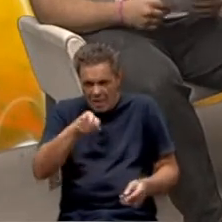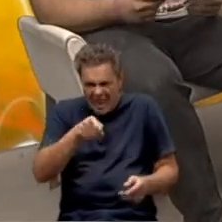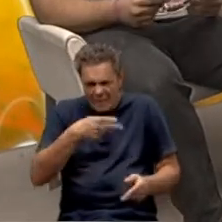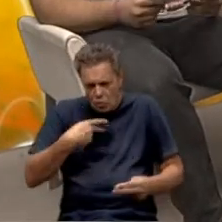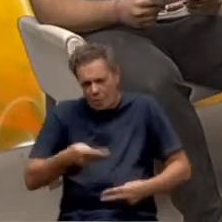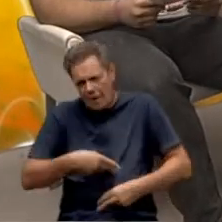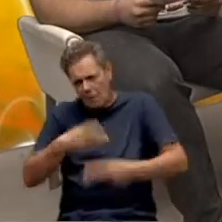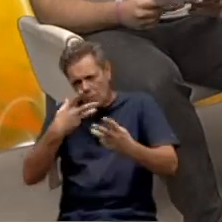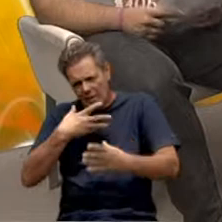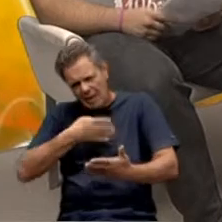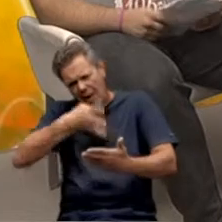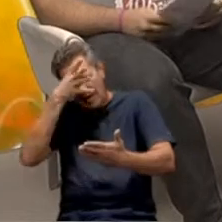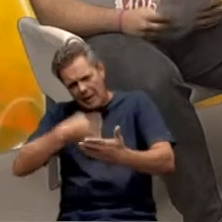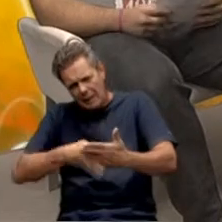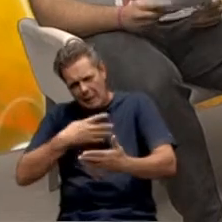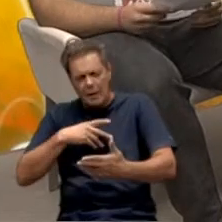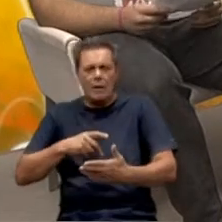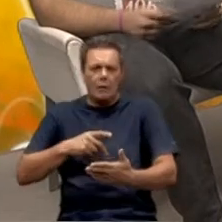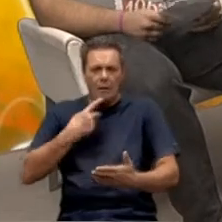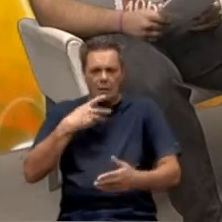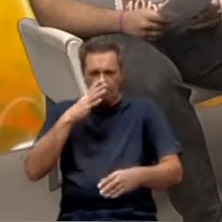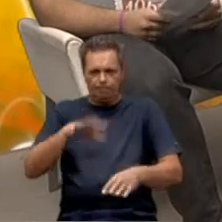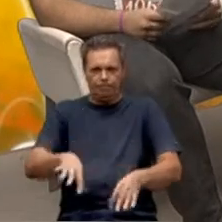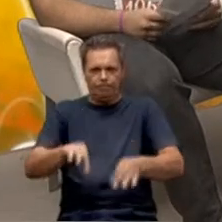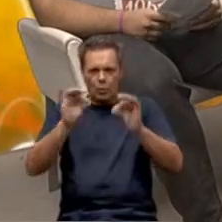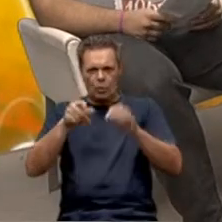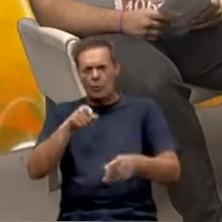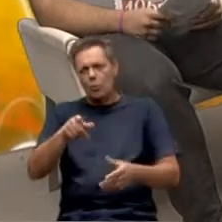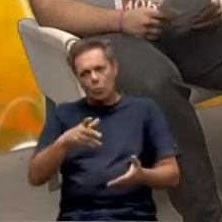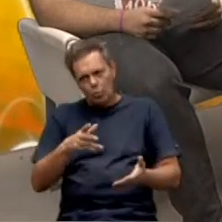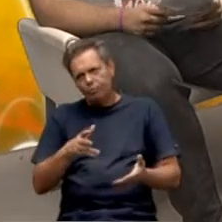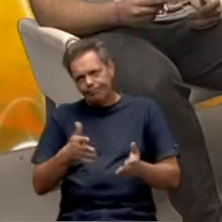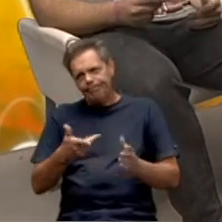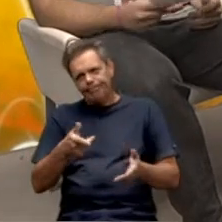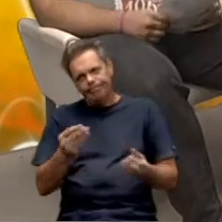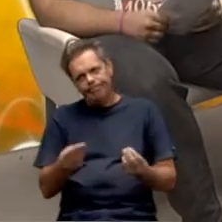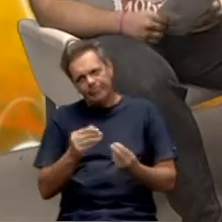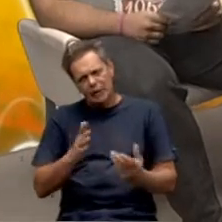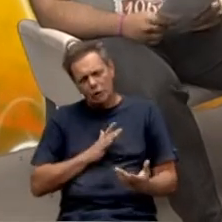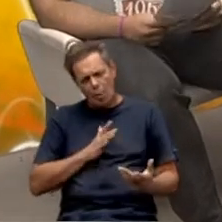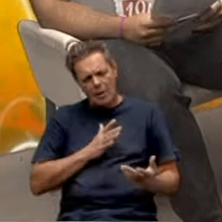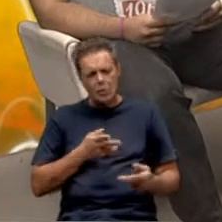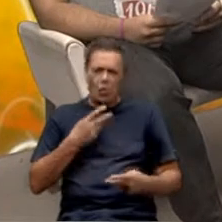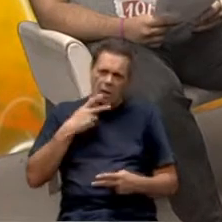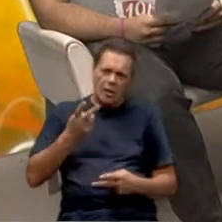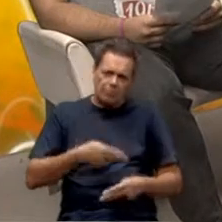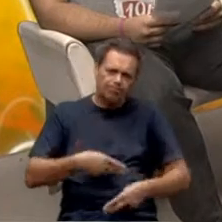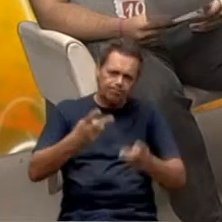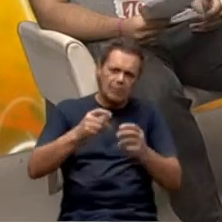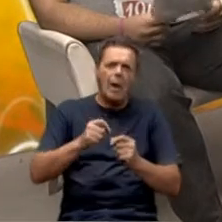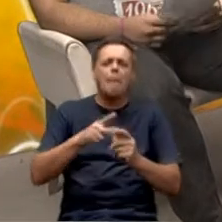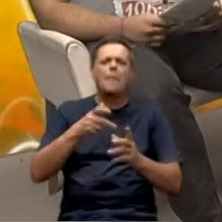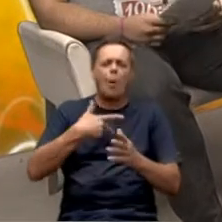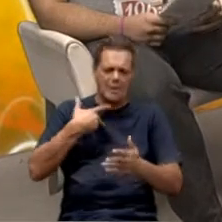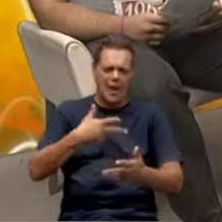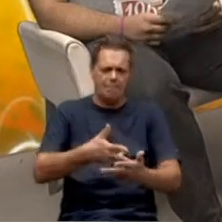na rengen i dodatne pretrage i ustanovili da bi tu moglo biti nešto opasnije i zatim su me na biopsiju poslali i